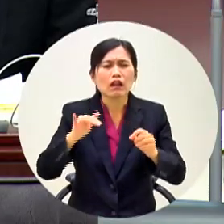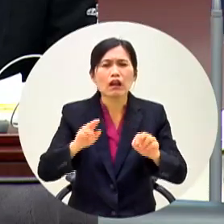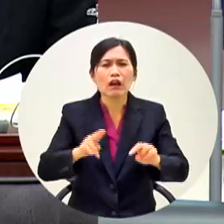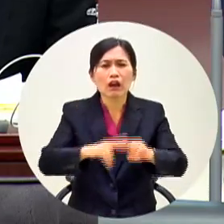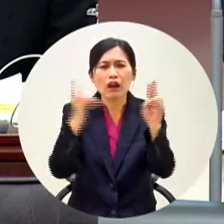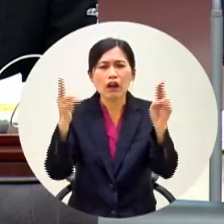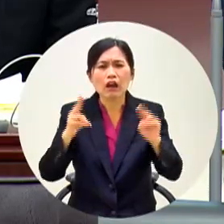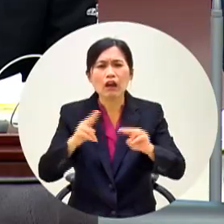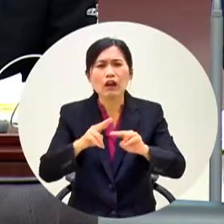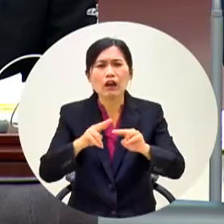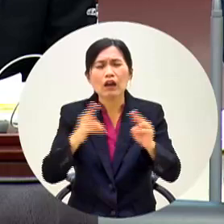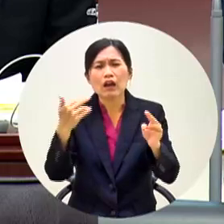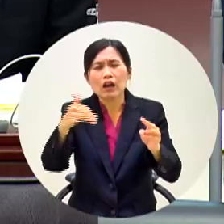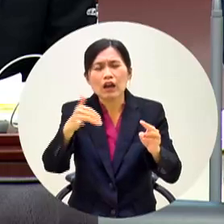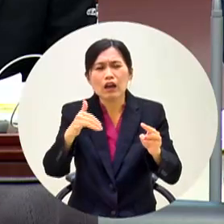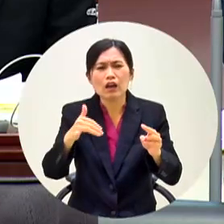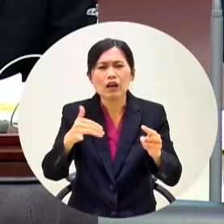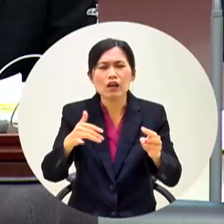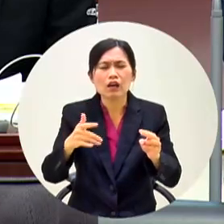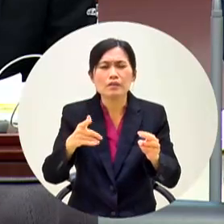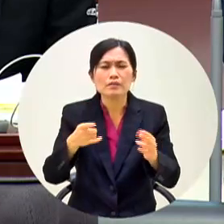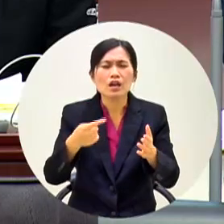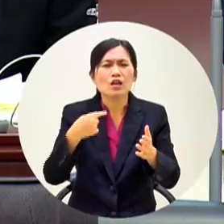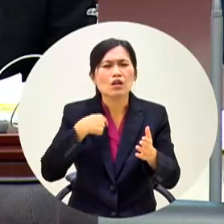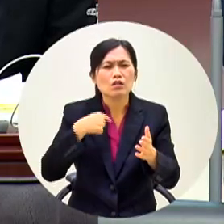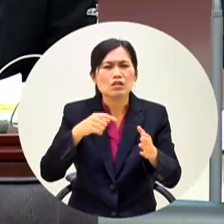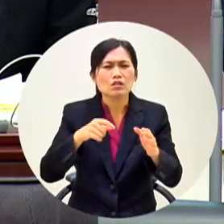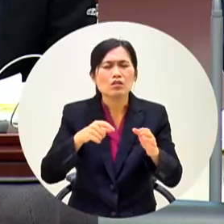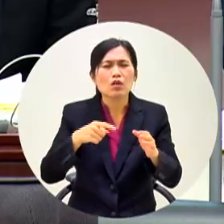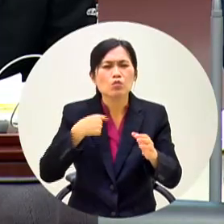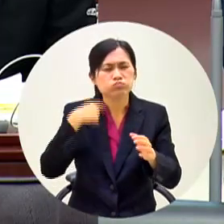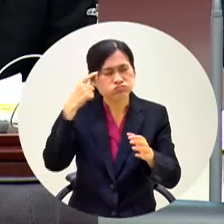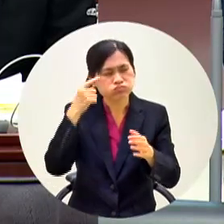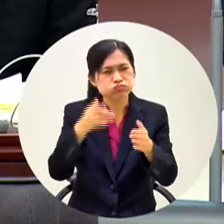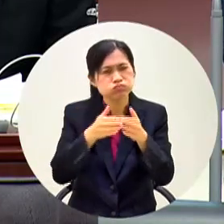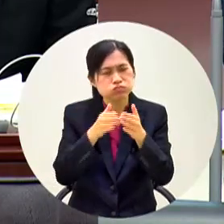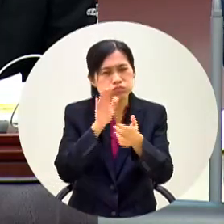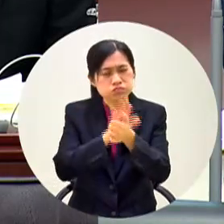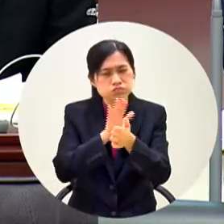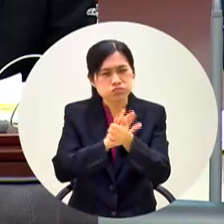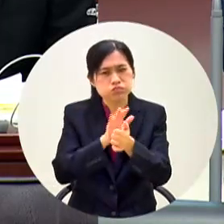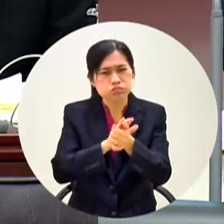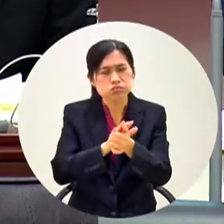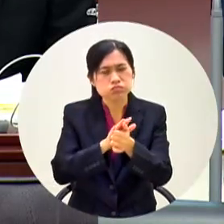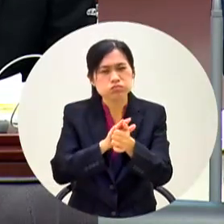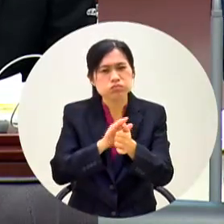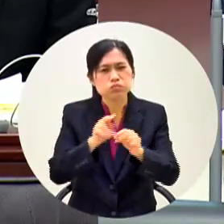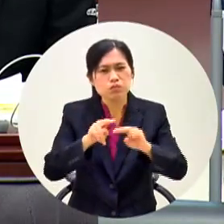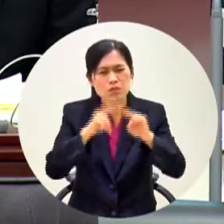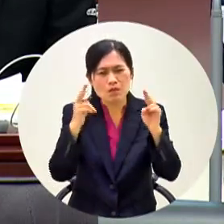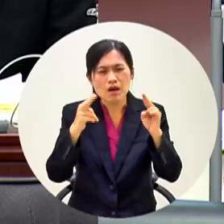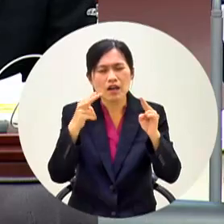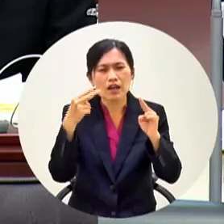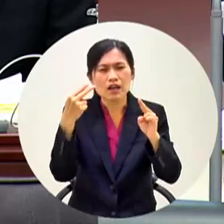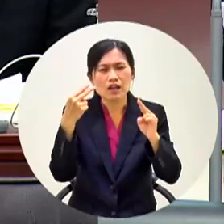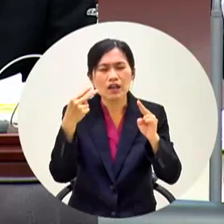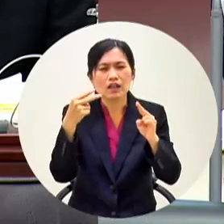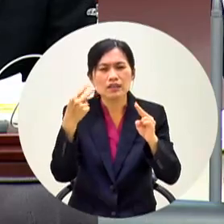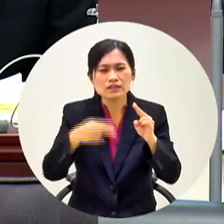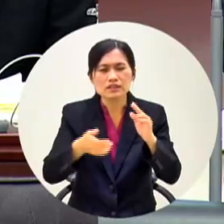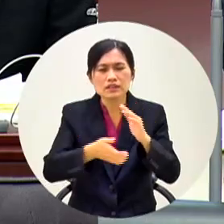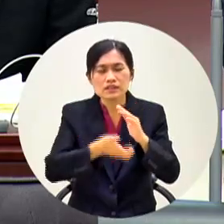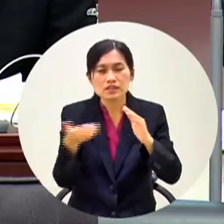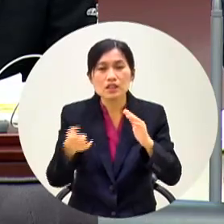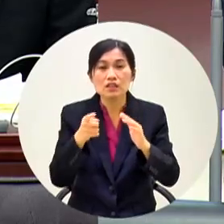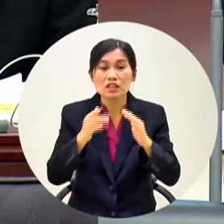再来进行迁村，我觉得对居民来讲才是一个大，就是很大的一个亏欠。你在市区里面，你可能